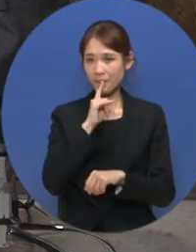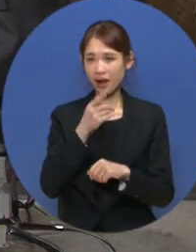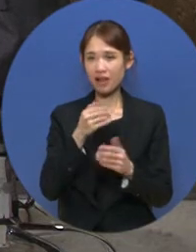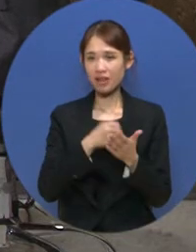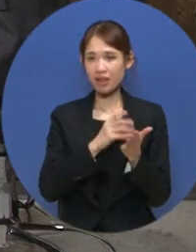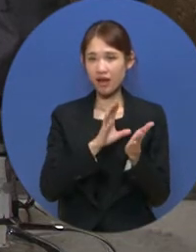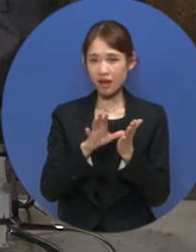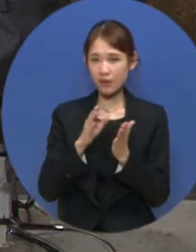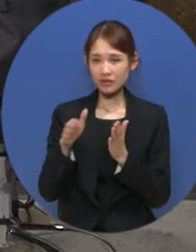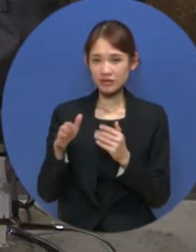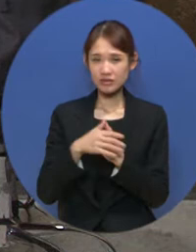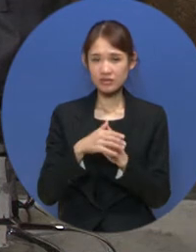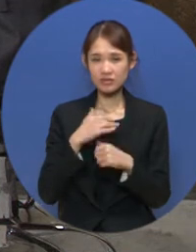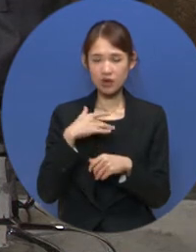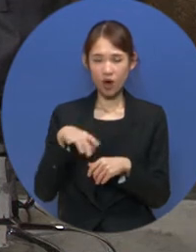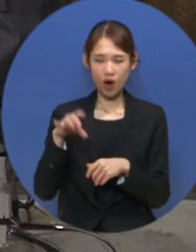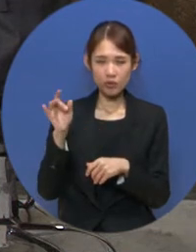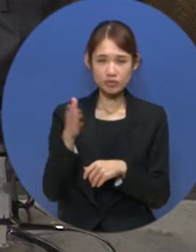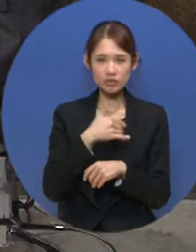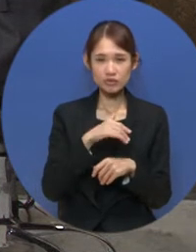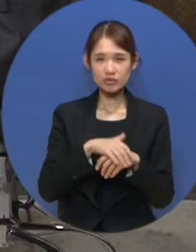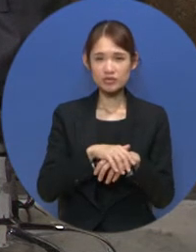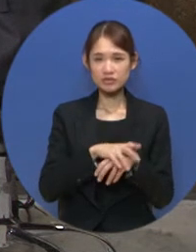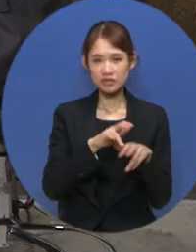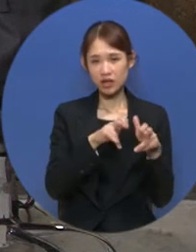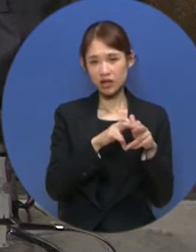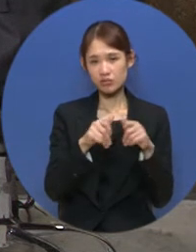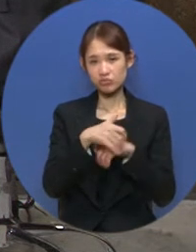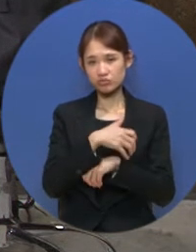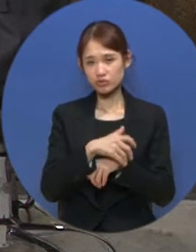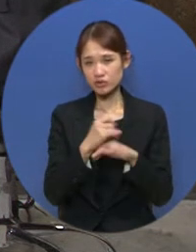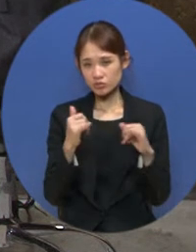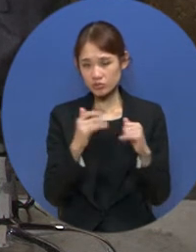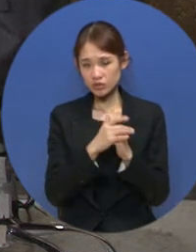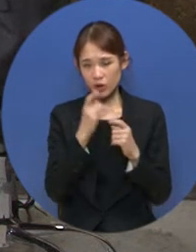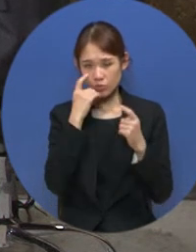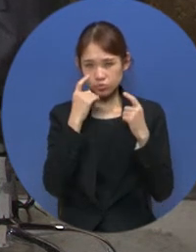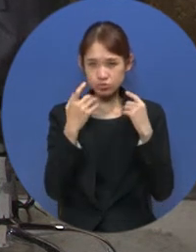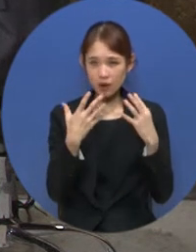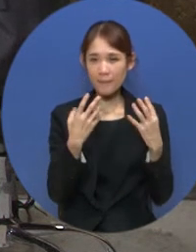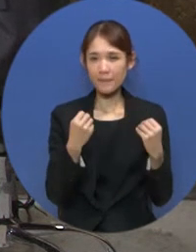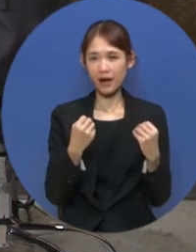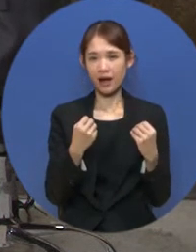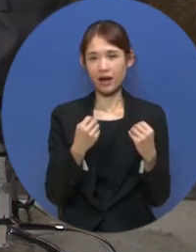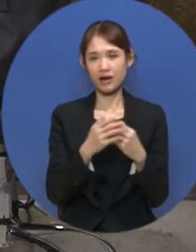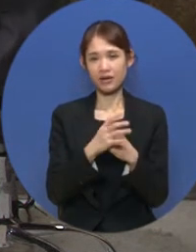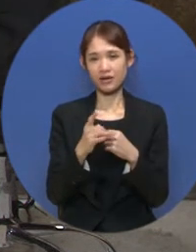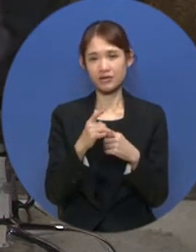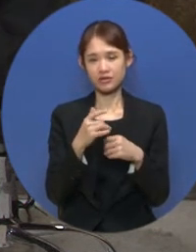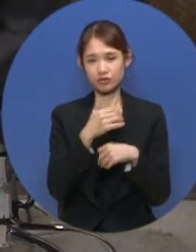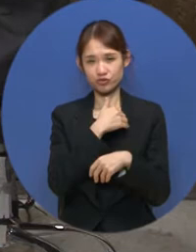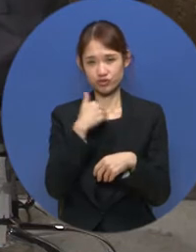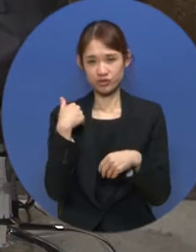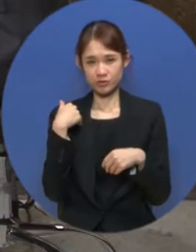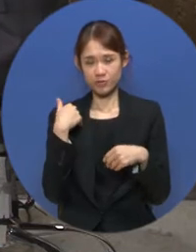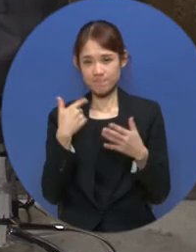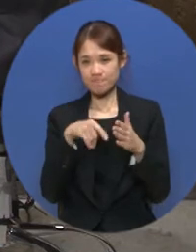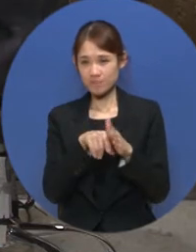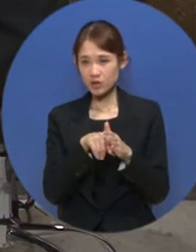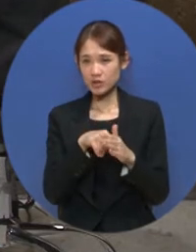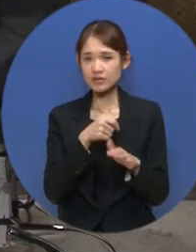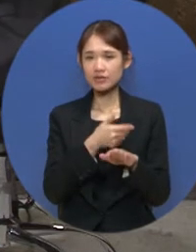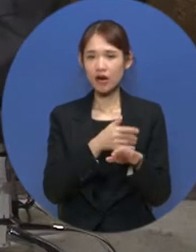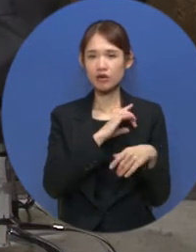처음부터 저희는 휠체어 장애인분들이 불편해하시는 분들, 부분들이 분명히 많고 네. 이런 것들을 충족시켜 줄 수 있는 다른